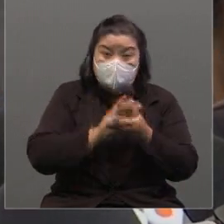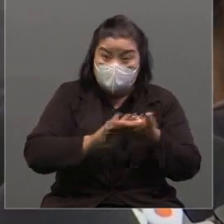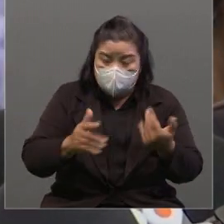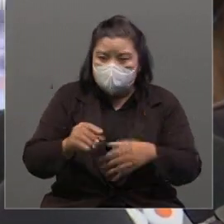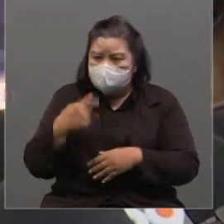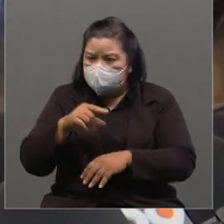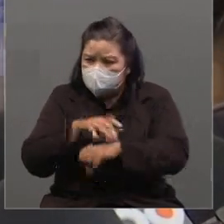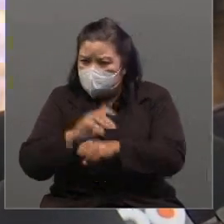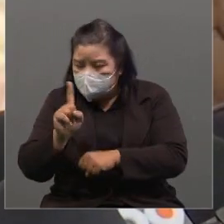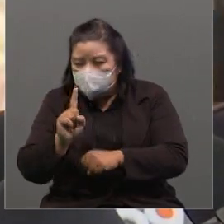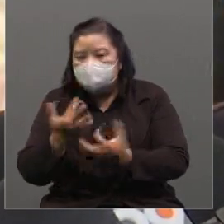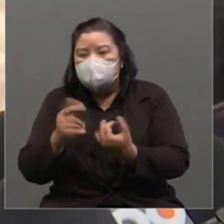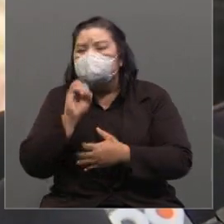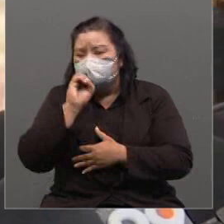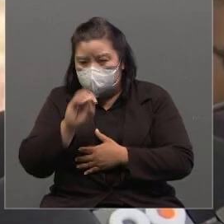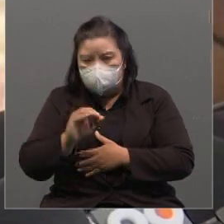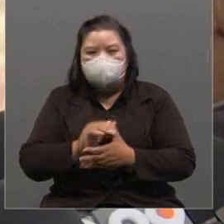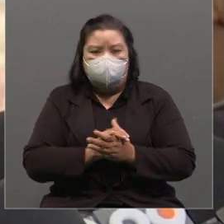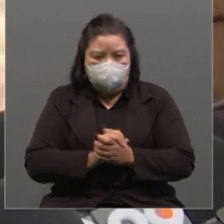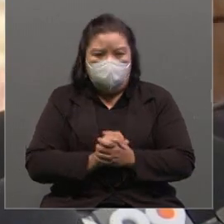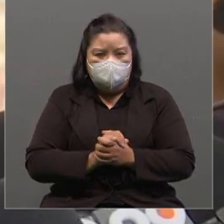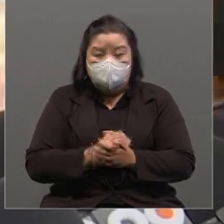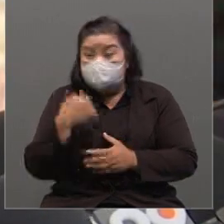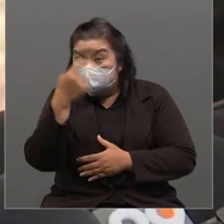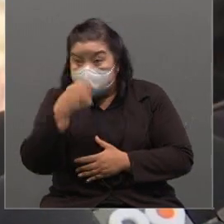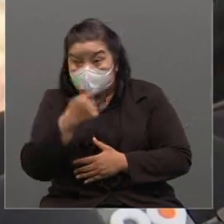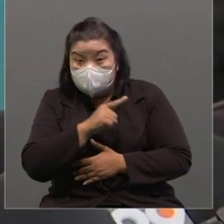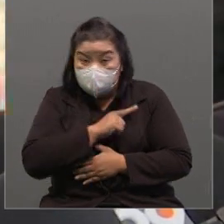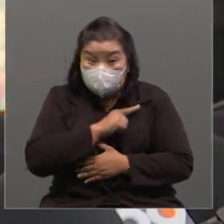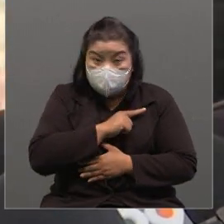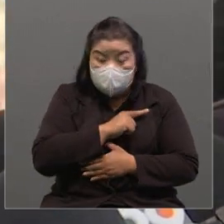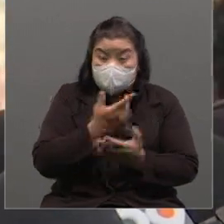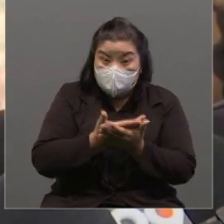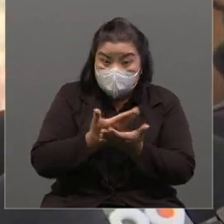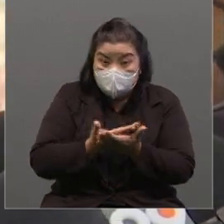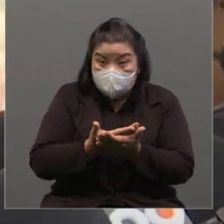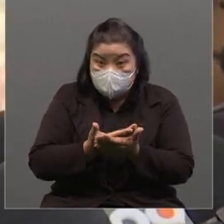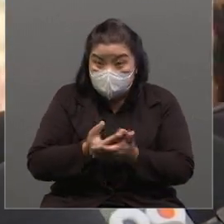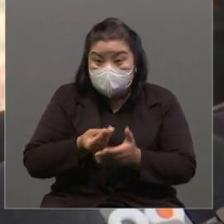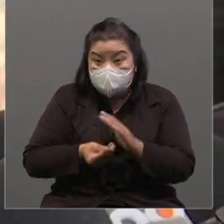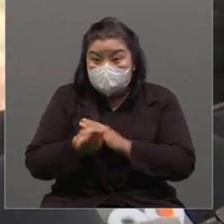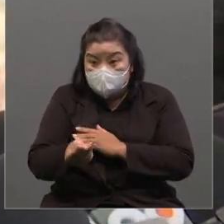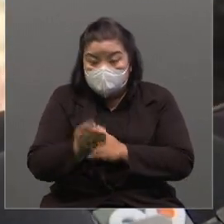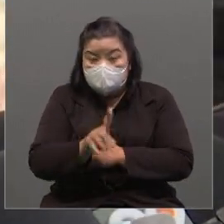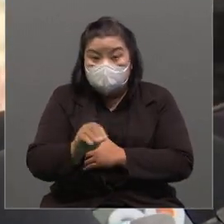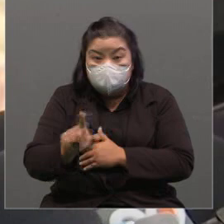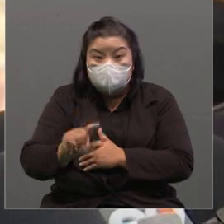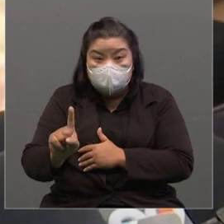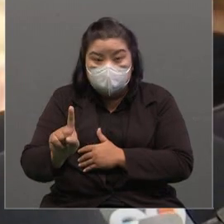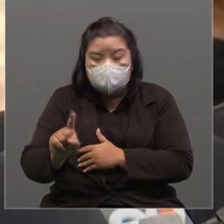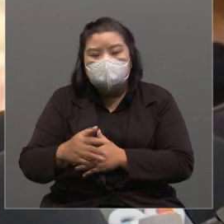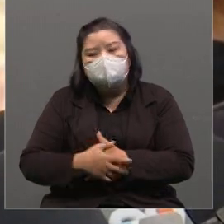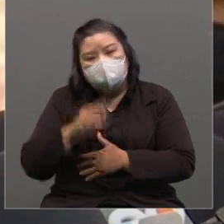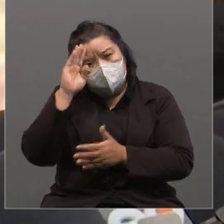เดี๋ยวก็รู้นะครับนะเดี๋ยวก็รู้ว่าใครเป็นคนรับเงินส่วนนี้ไปนะฮะพ่อลูกน้องก็ได้กันไม่เข้ากี่ตัง